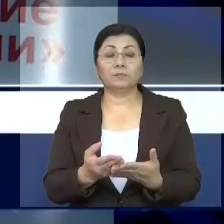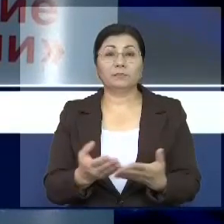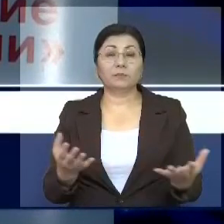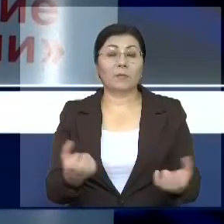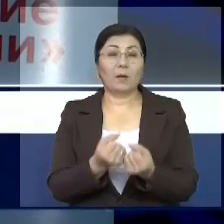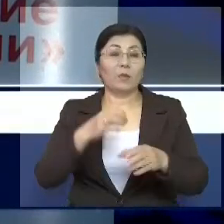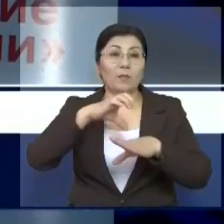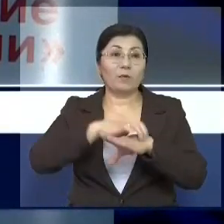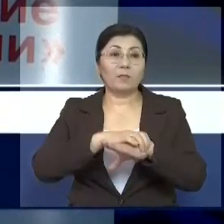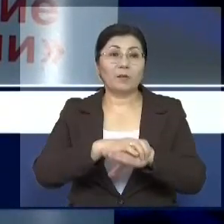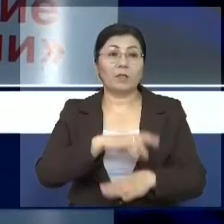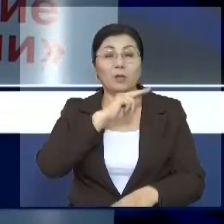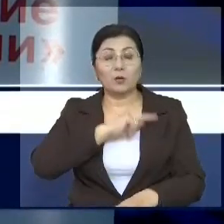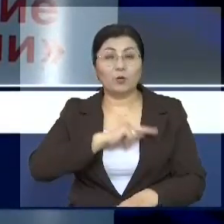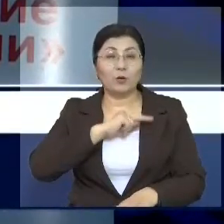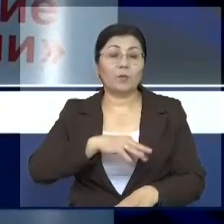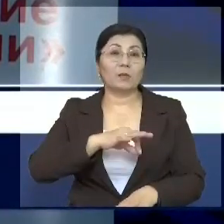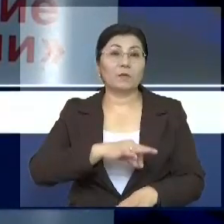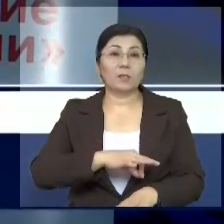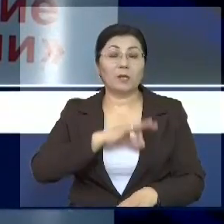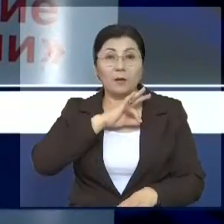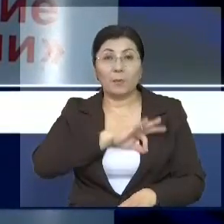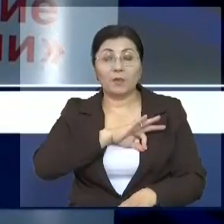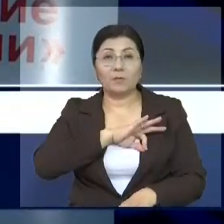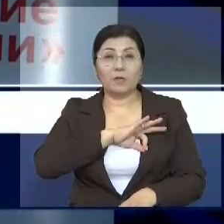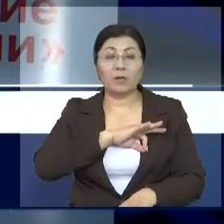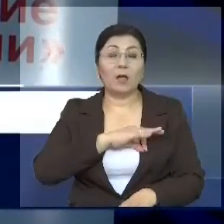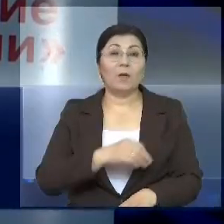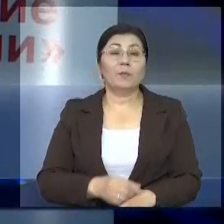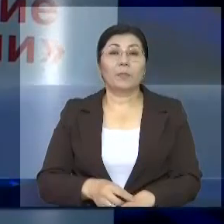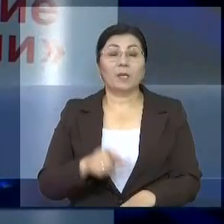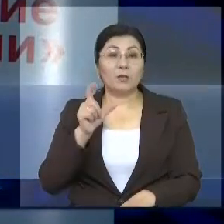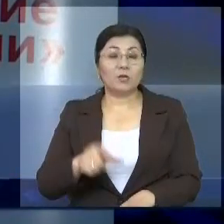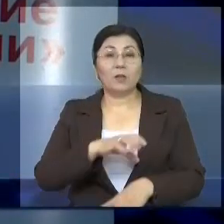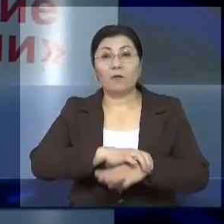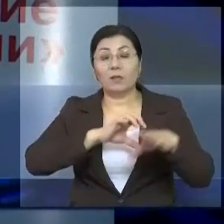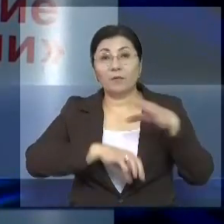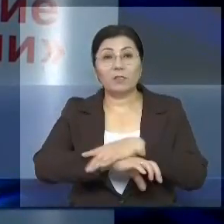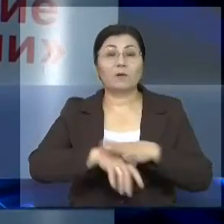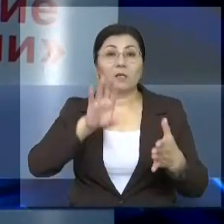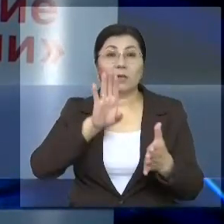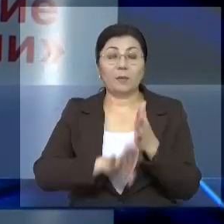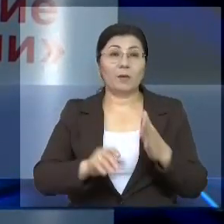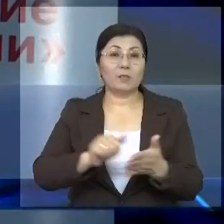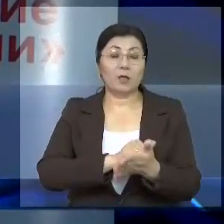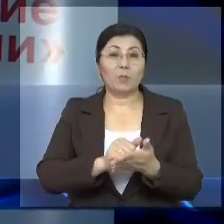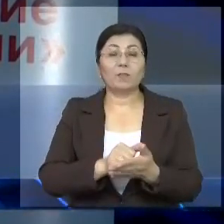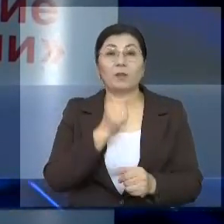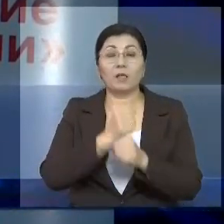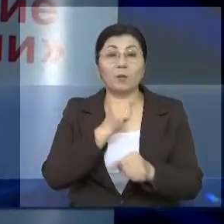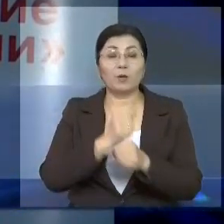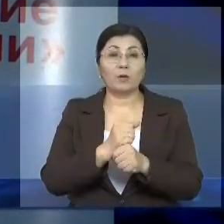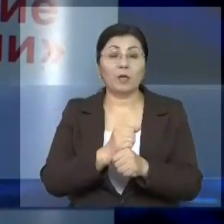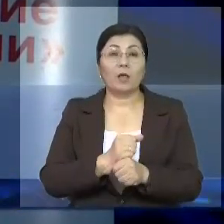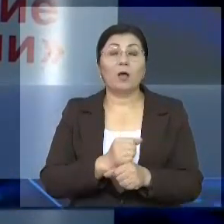идет факт трудовой эксплуатации именно. То есть там идет, он работает. Человек без документов, он то есть материально зависимый